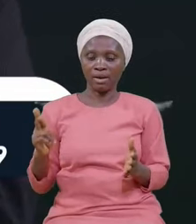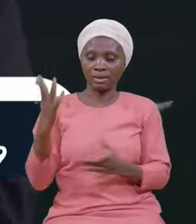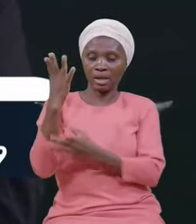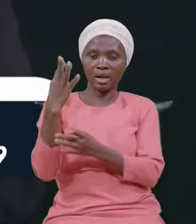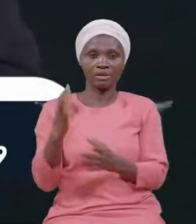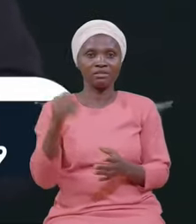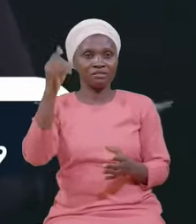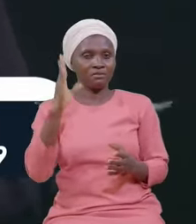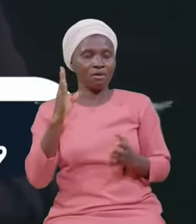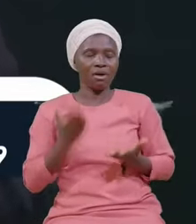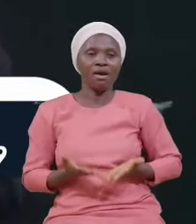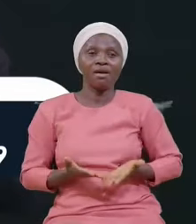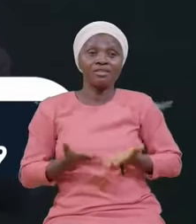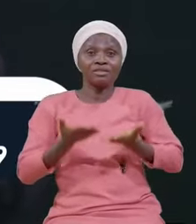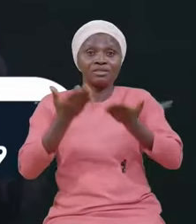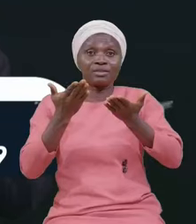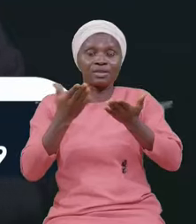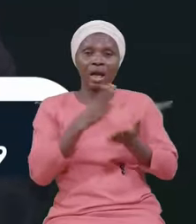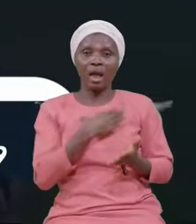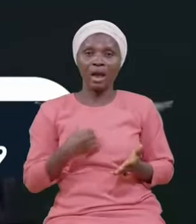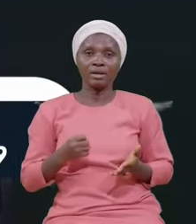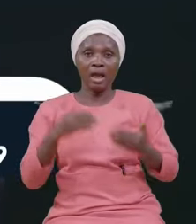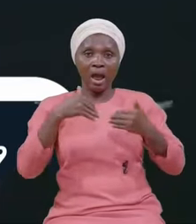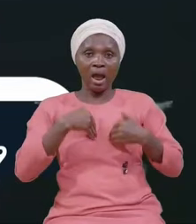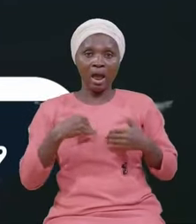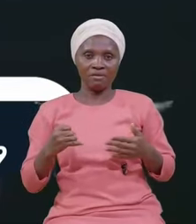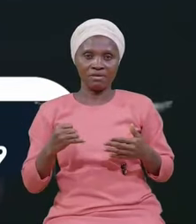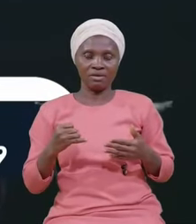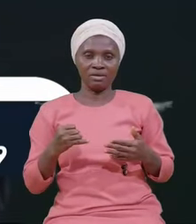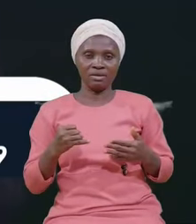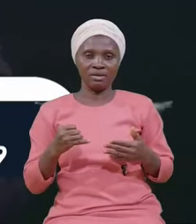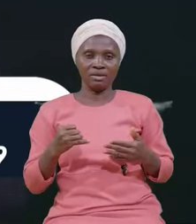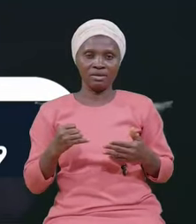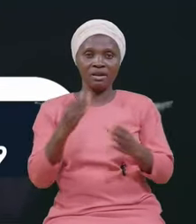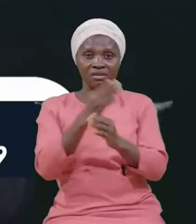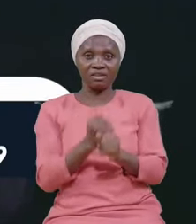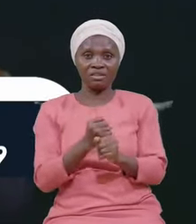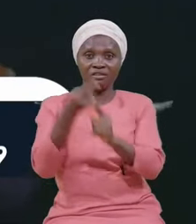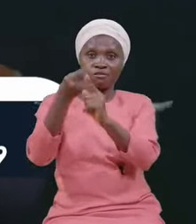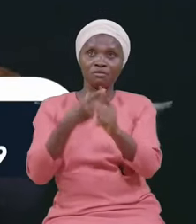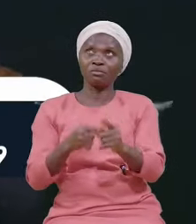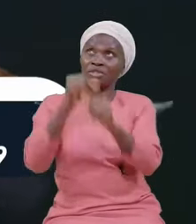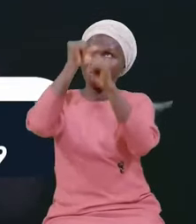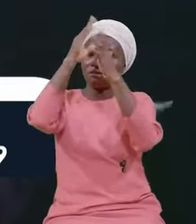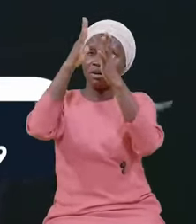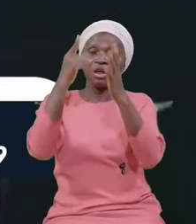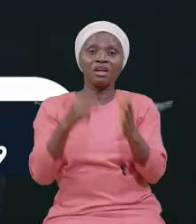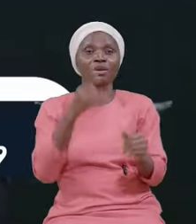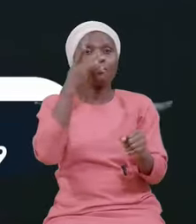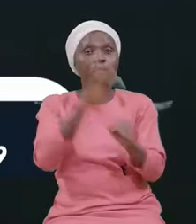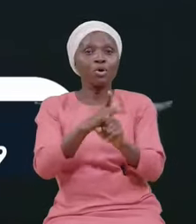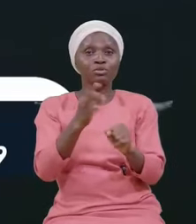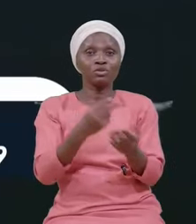du Père, élevé par la droite du Père, il a reçu du Père le Saint-Esprit qui avait